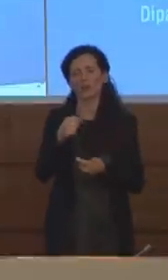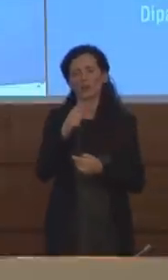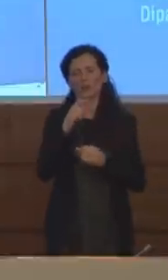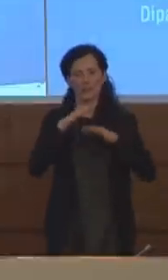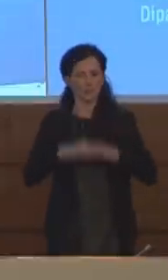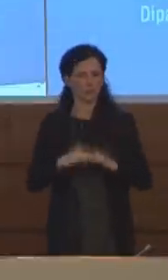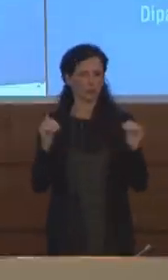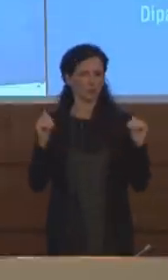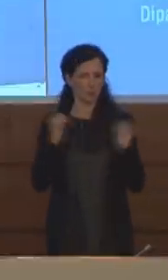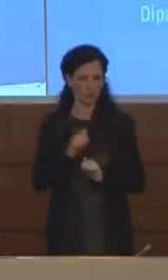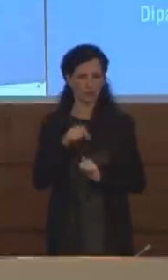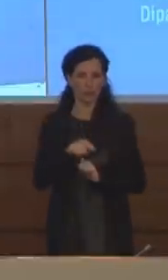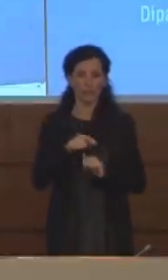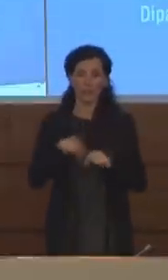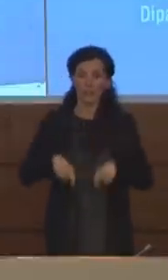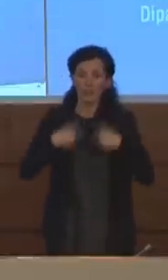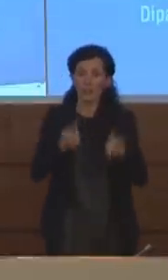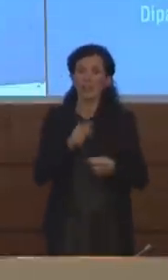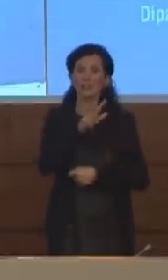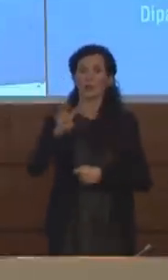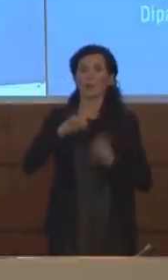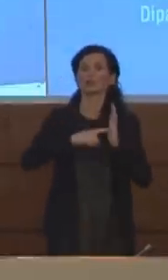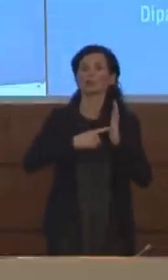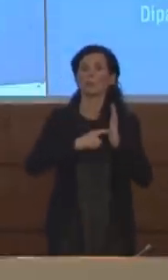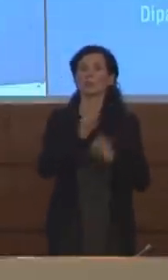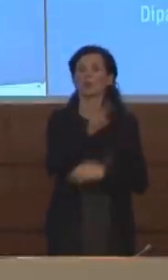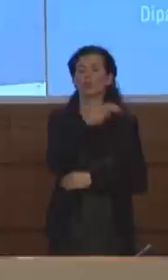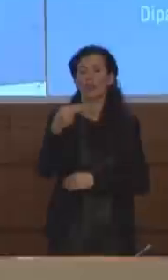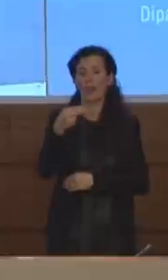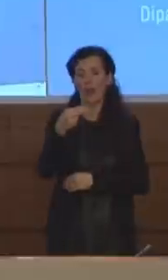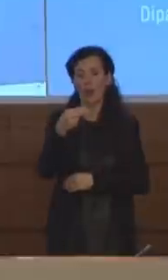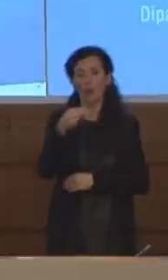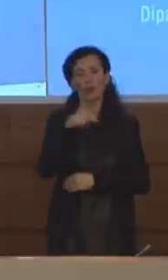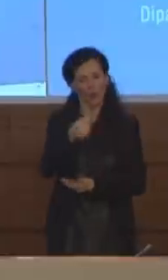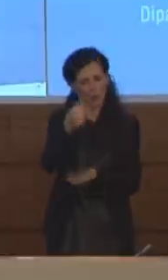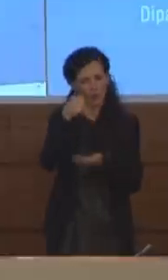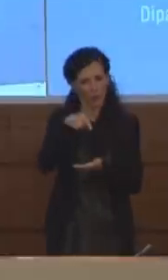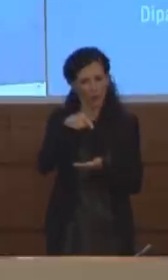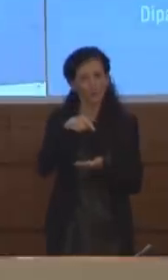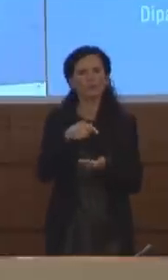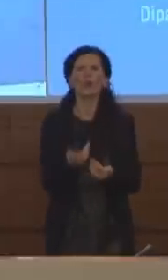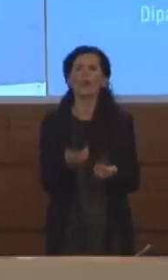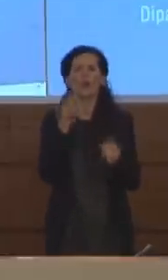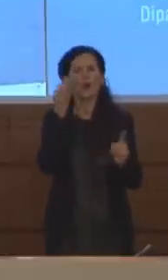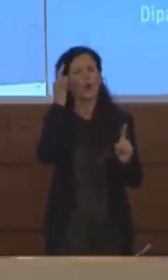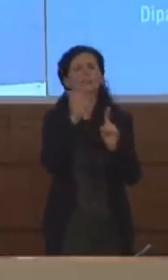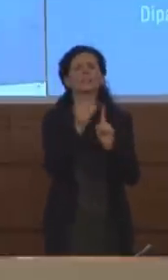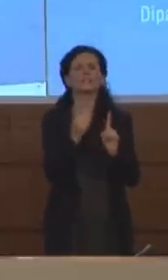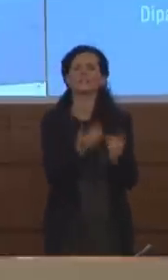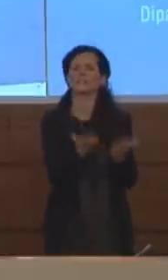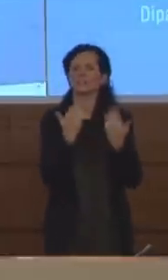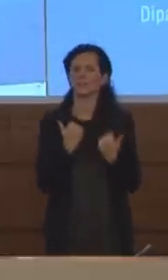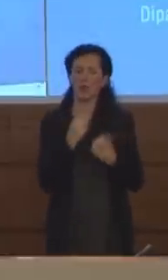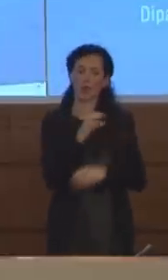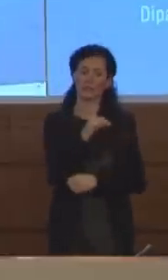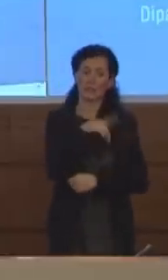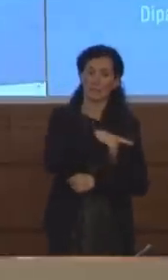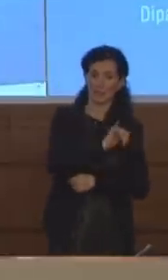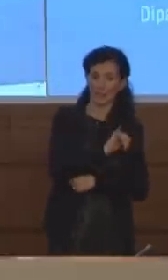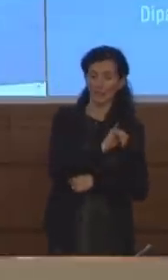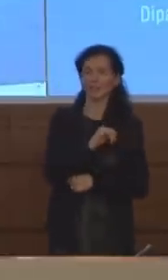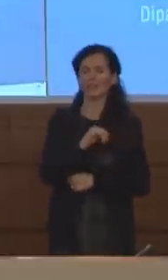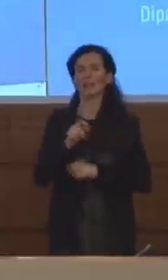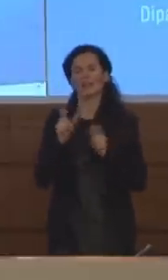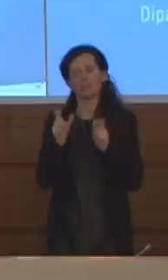abbiamo speso 34 milioni di euro di questi fondi per l'acquisto di dpi e